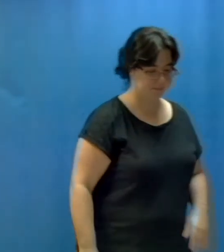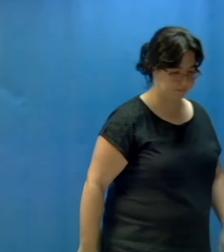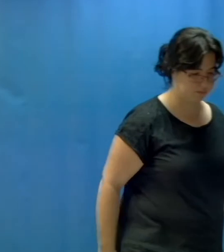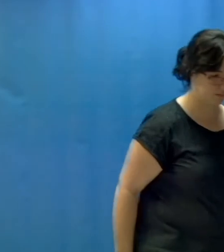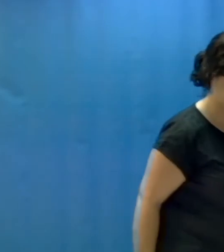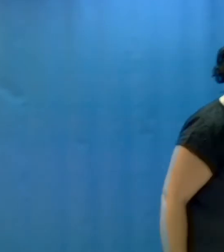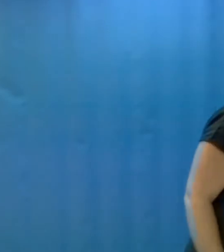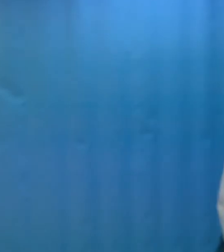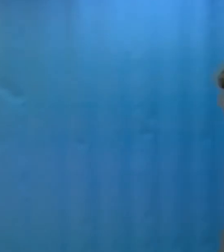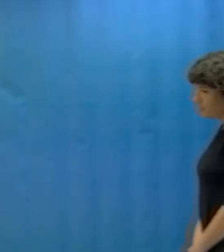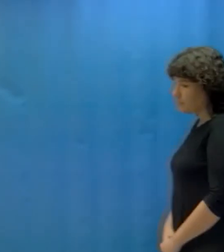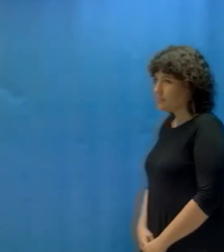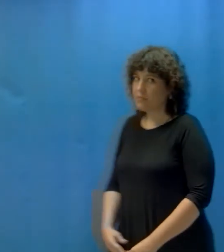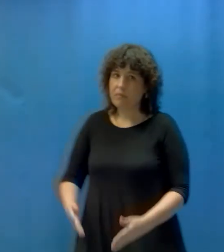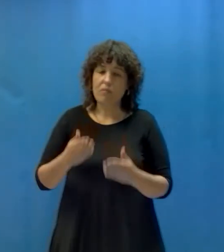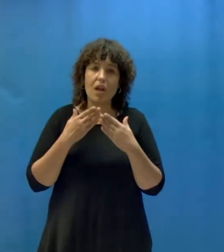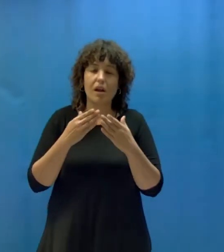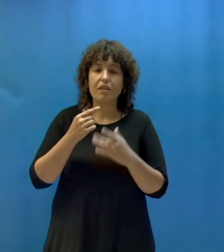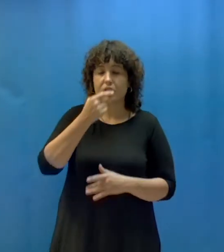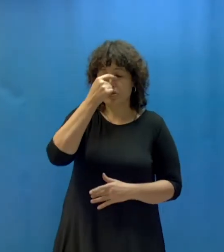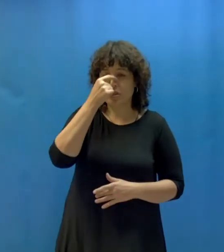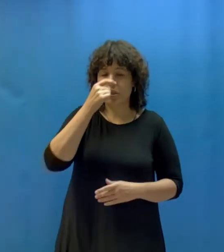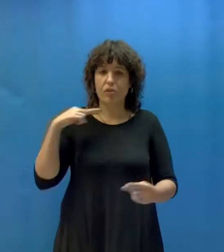Gràcies, senyor del senyor. Per a rèplica, senyor Vidal.